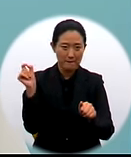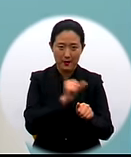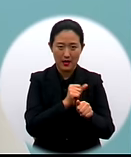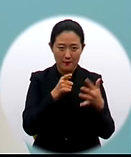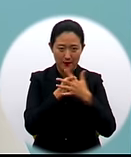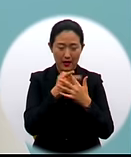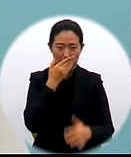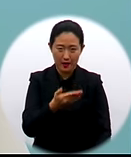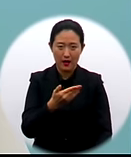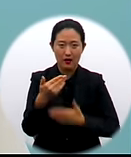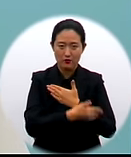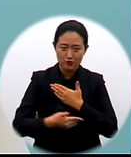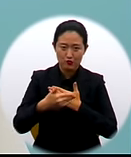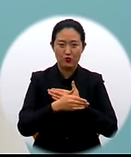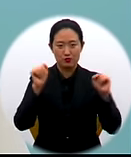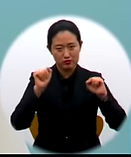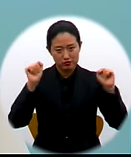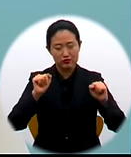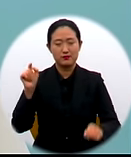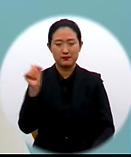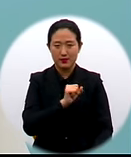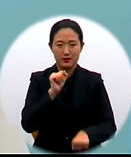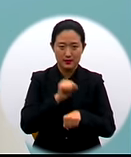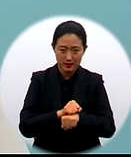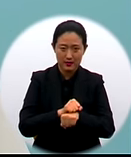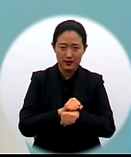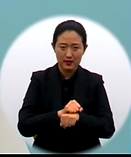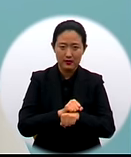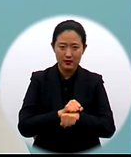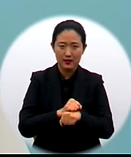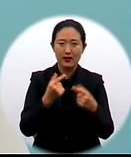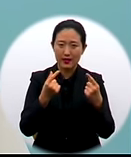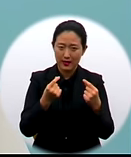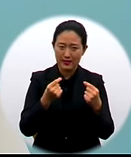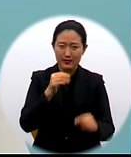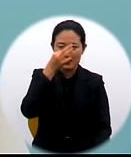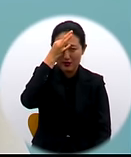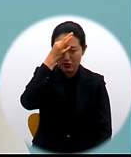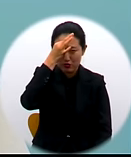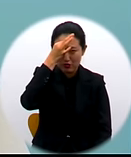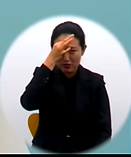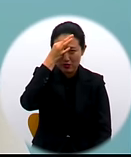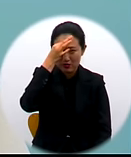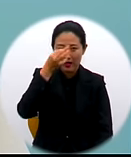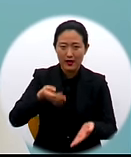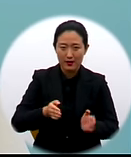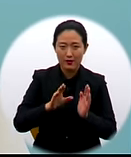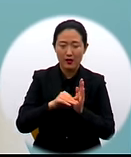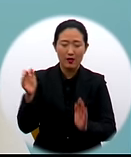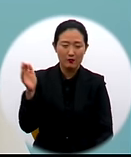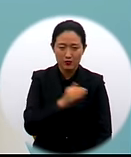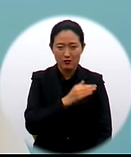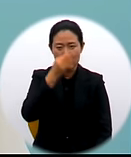따라잡아, 신체 능력이 좋아, 운동을 빨리 배워, 이런 어떻게 보면 기술적인 영역과 아이가 타고난 피지컬적인